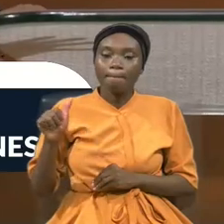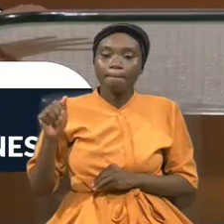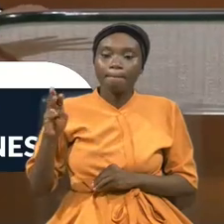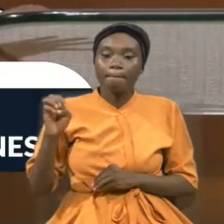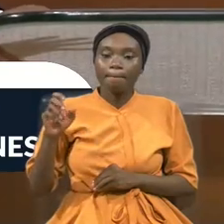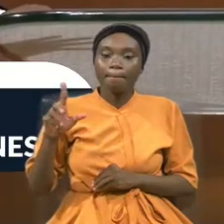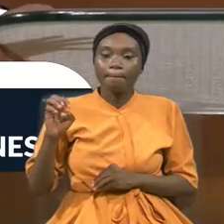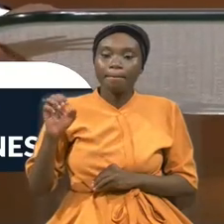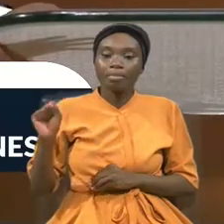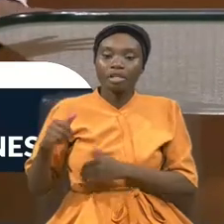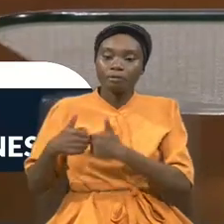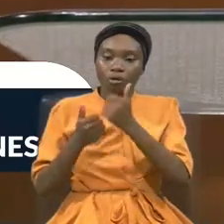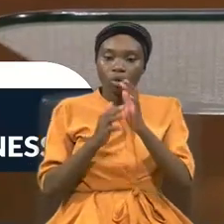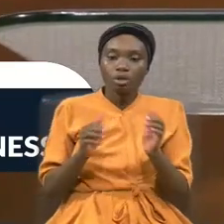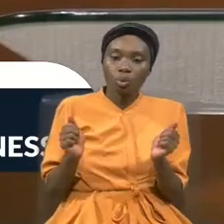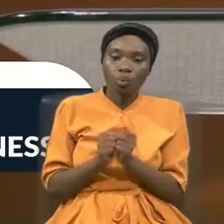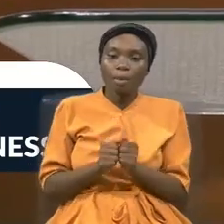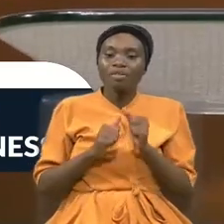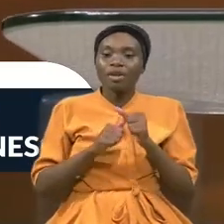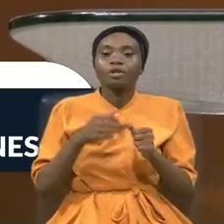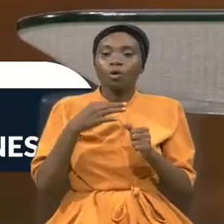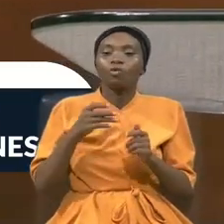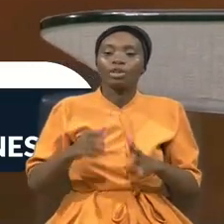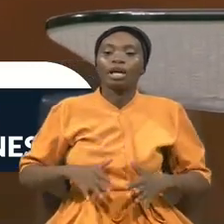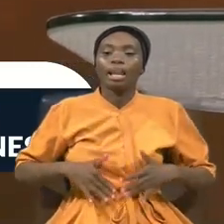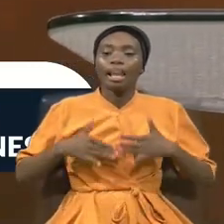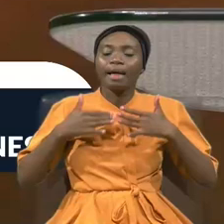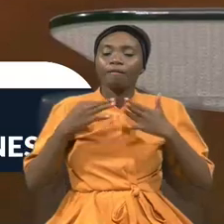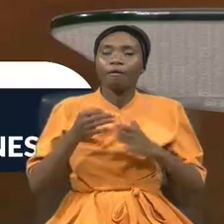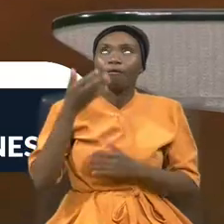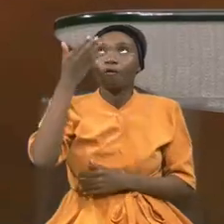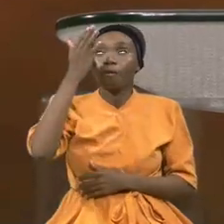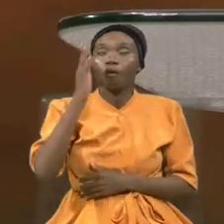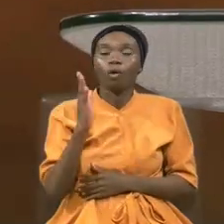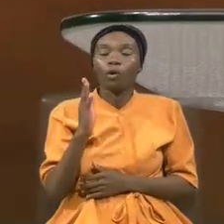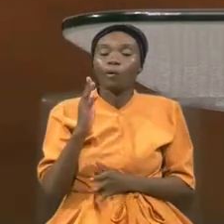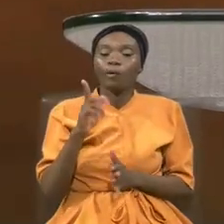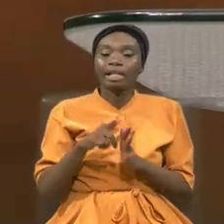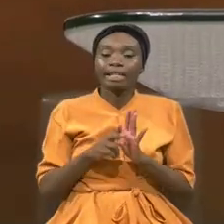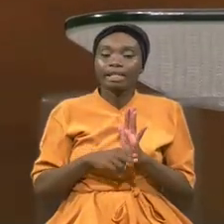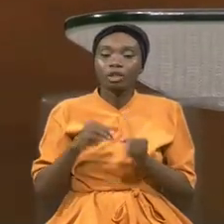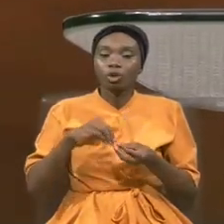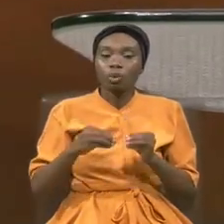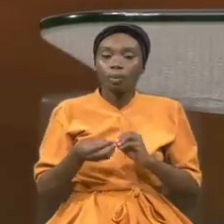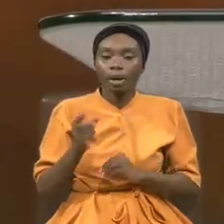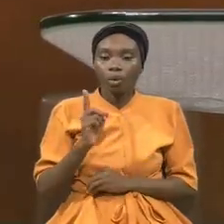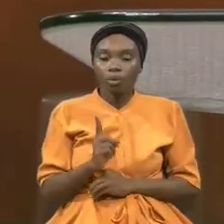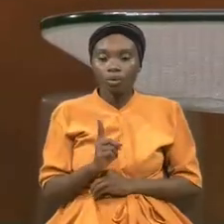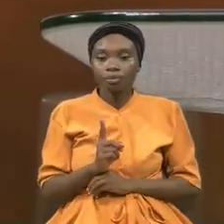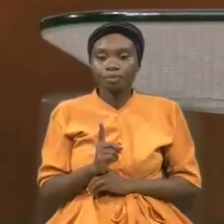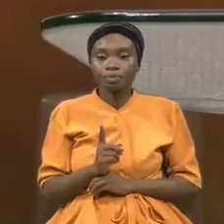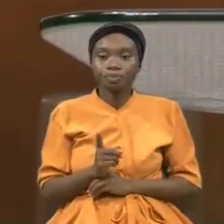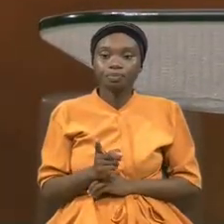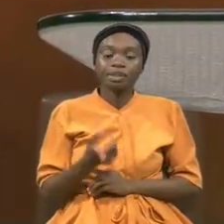irréprochables avec la persévérance de la vie de piété. Allons au premier point,